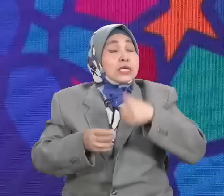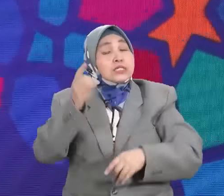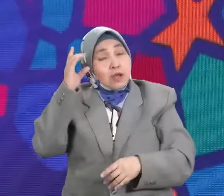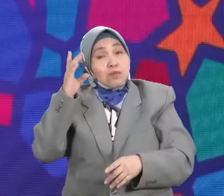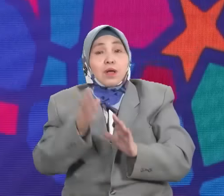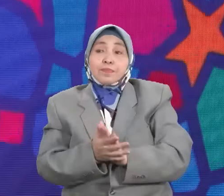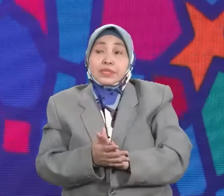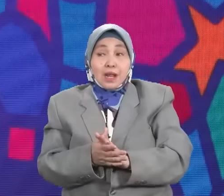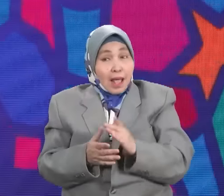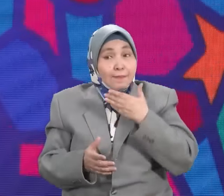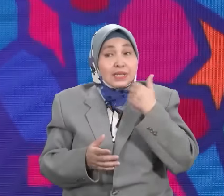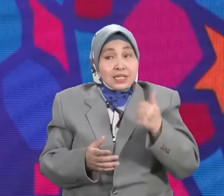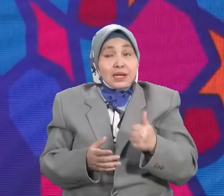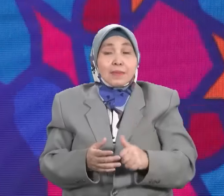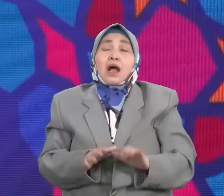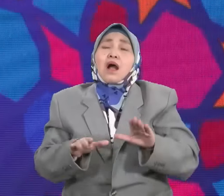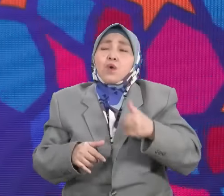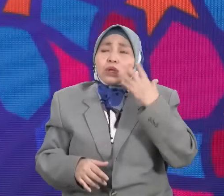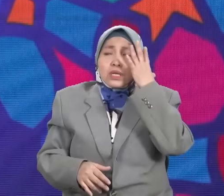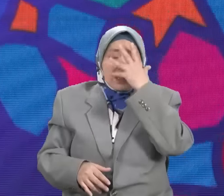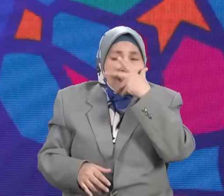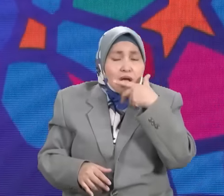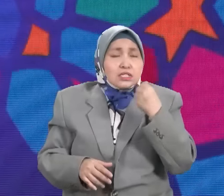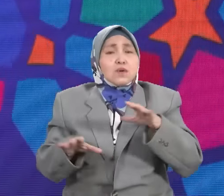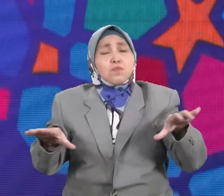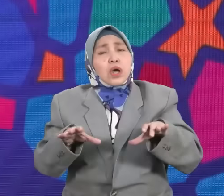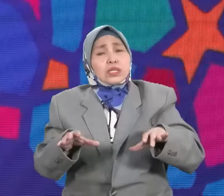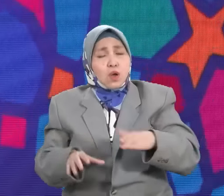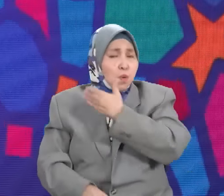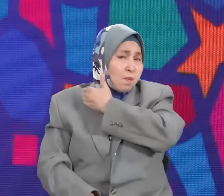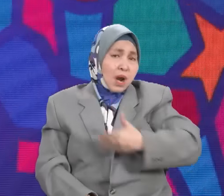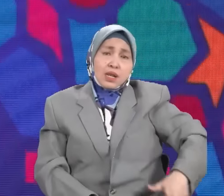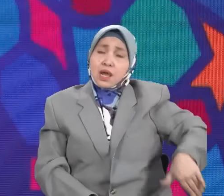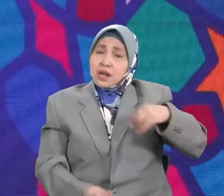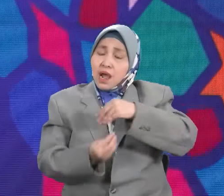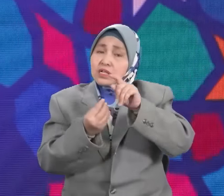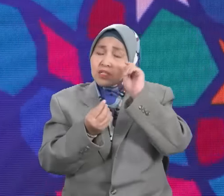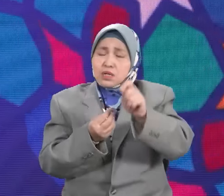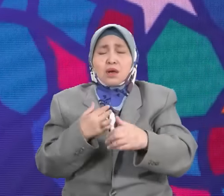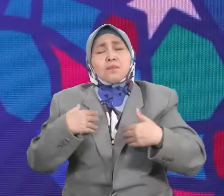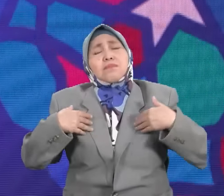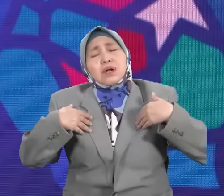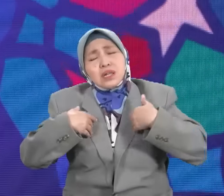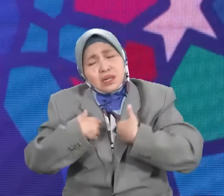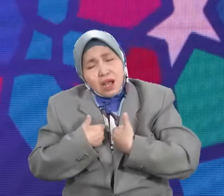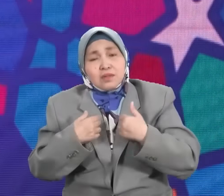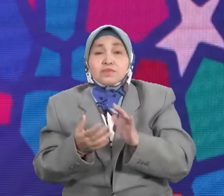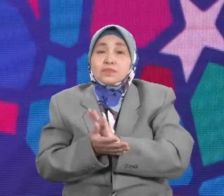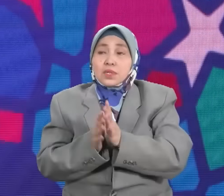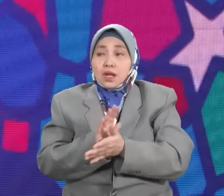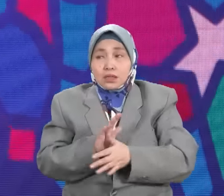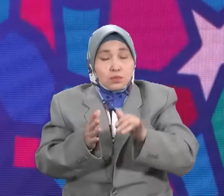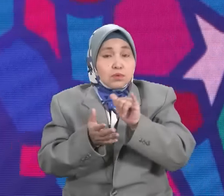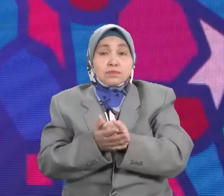menarik ya momen indah ketika ke menunaikan umroh mengenai Haji benar betis kita minum sama-sama